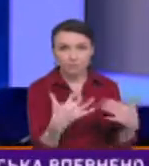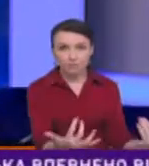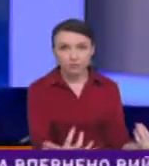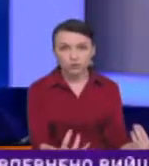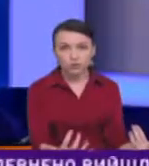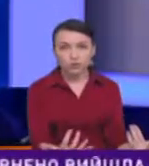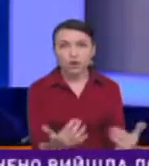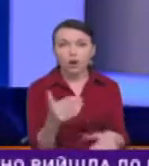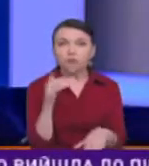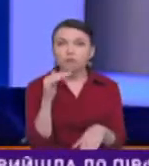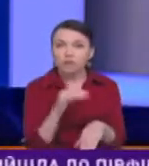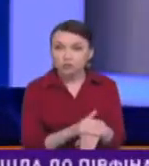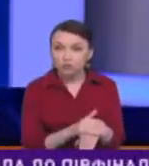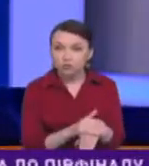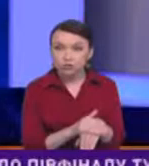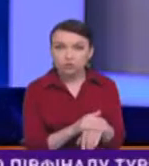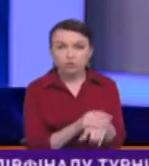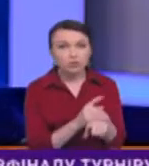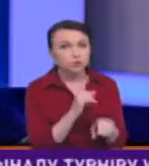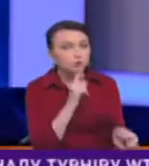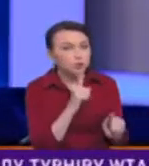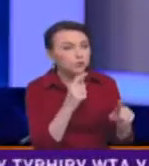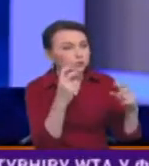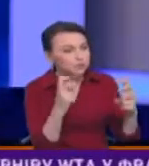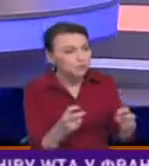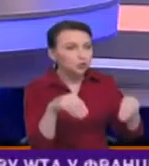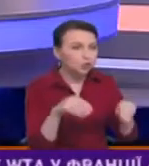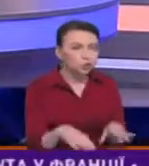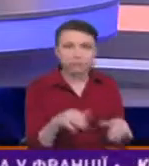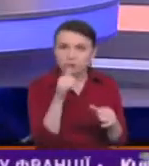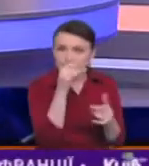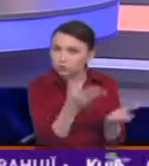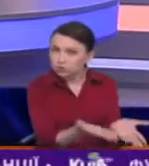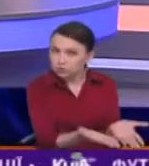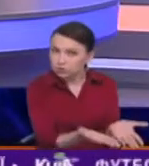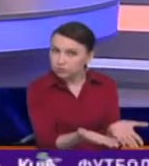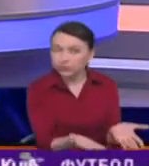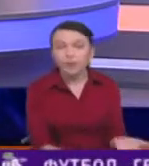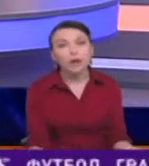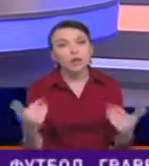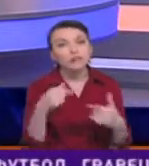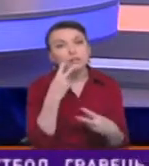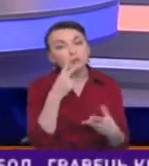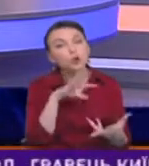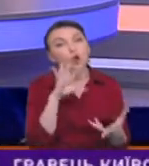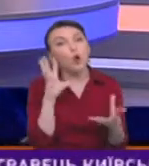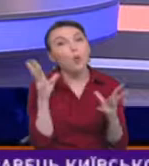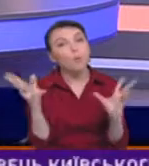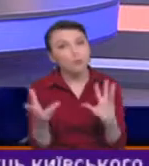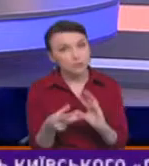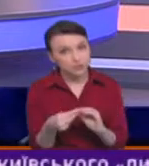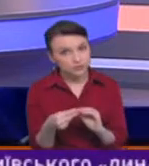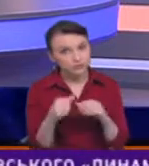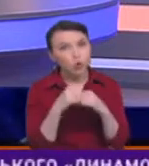Тобто, він фактично засідати не може. Я, тепер давайте подивимося в комплексі, от то, що я говорю, з другою